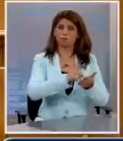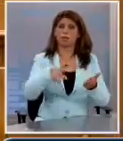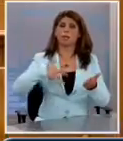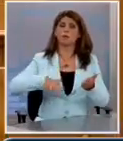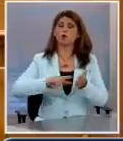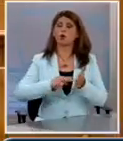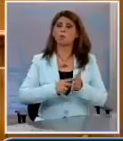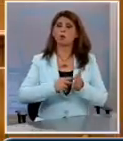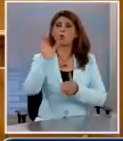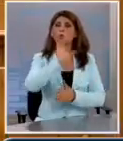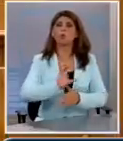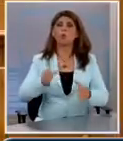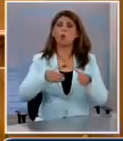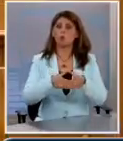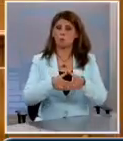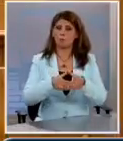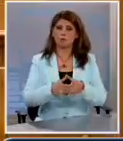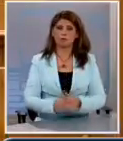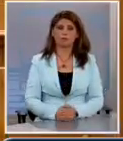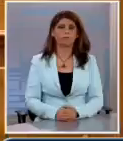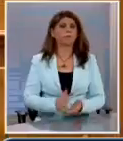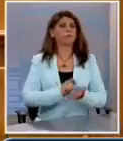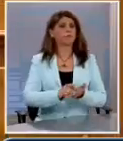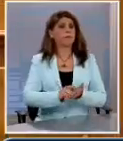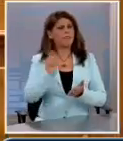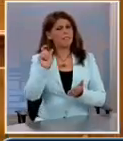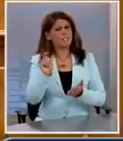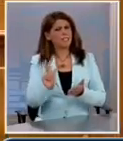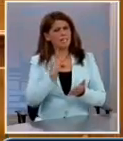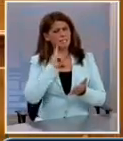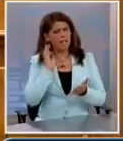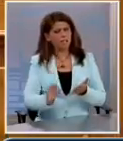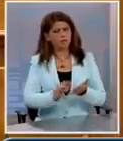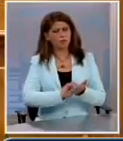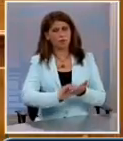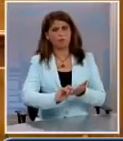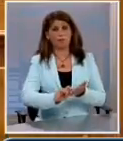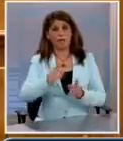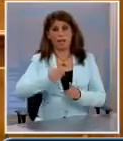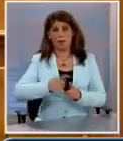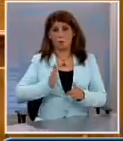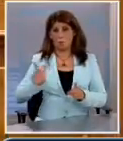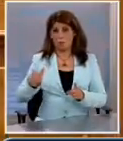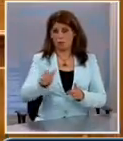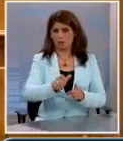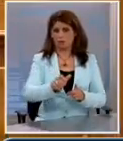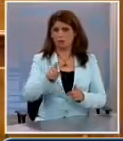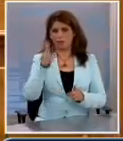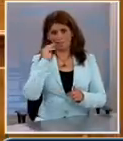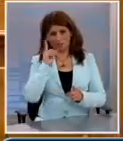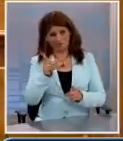Οικονομικών του Eurogroup, γράφει επί λέξη: «Οι Έλληνες πολίτες», ακούστε το, αυτό έχει